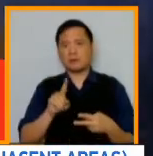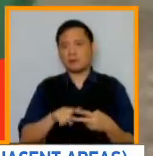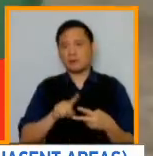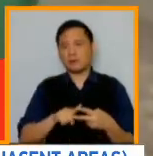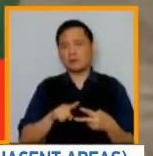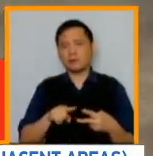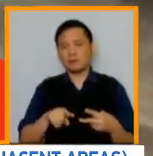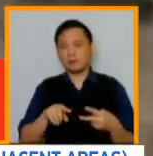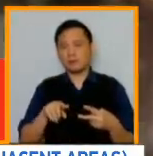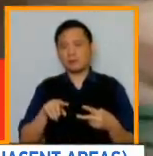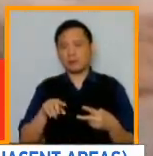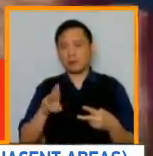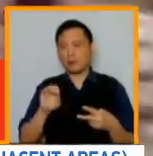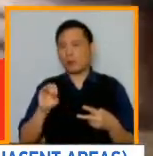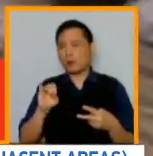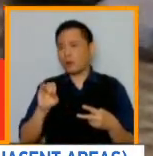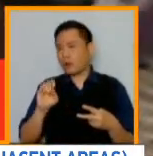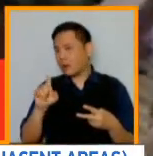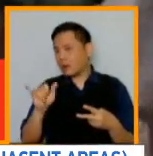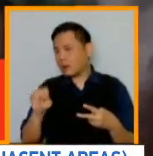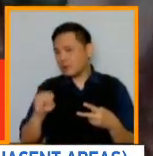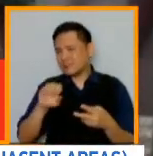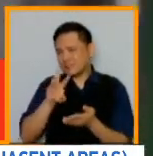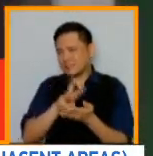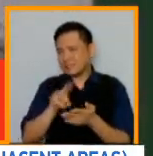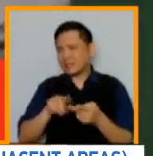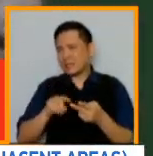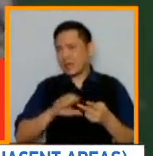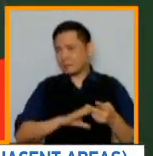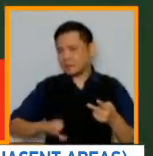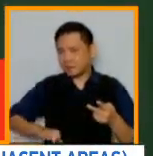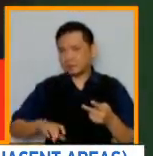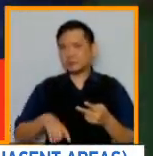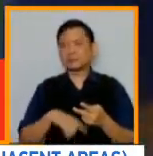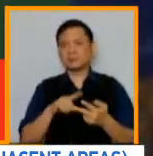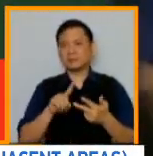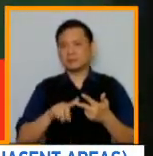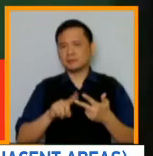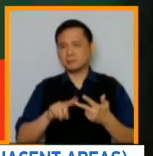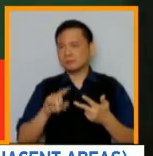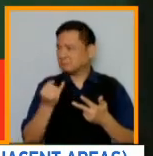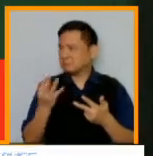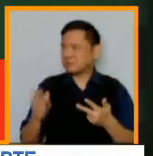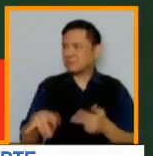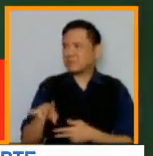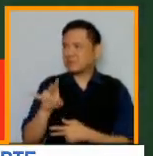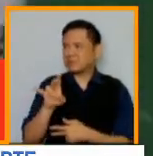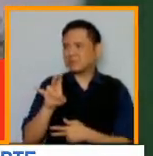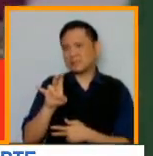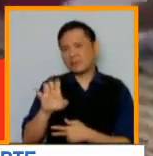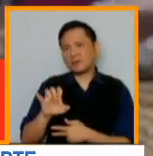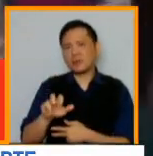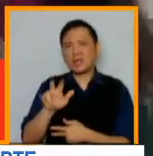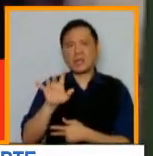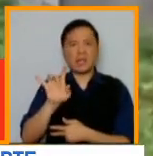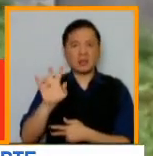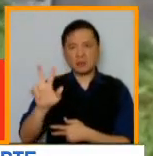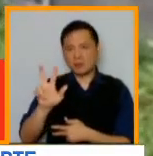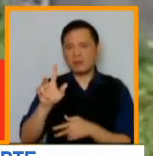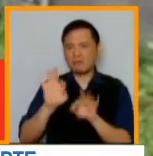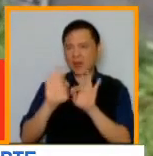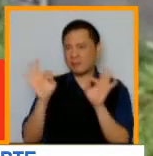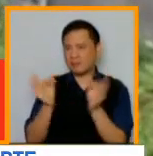ng malakihang preemptive evacuation ng 783 families dyan sa Caraga region. Nagkaroon din po tayo